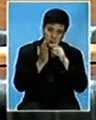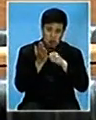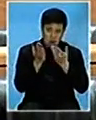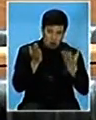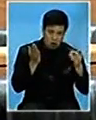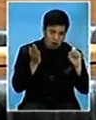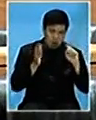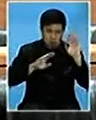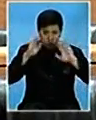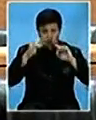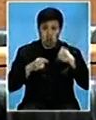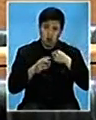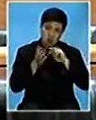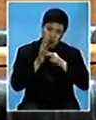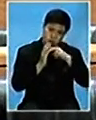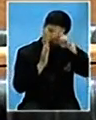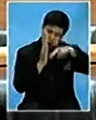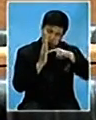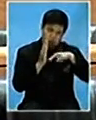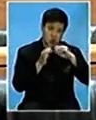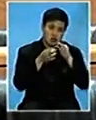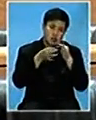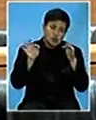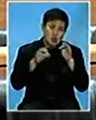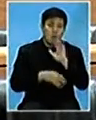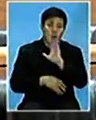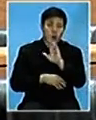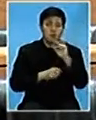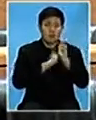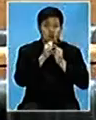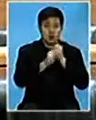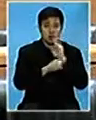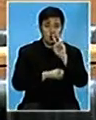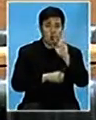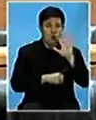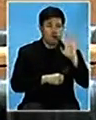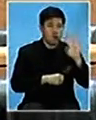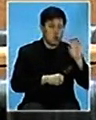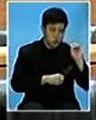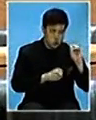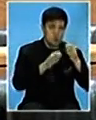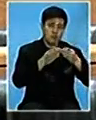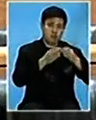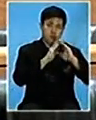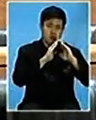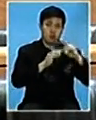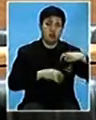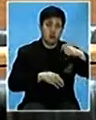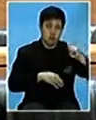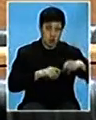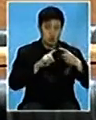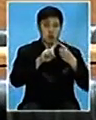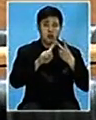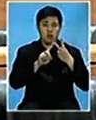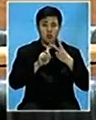ดถึงเนื้อหาสาระของรัฐธรรมนูญในแต่ละฉบับถ้าปี40เป็นต้นกำเนิดของศาลรัฐธรรมนูญปี50คง